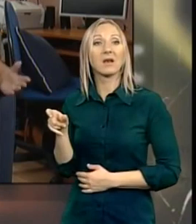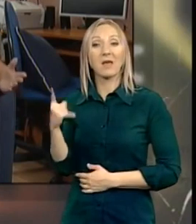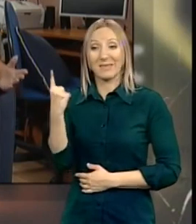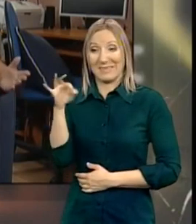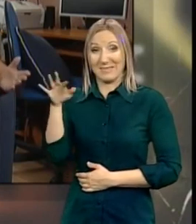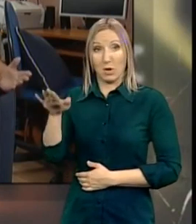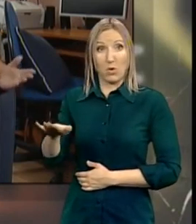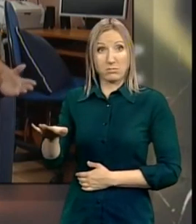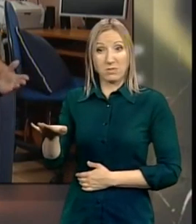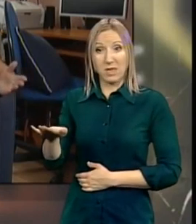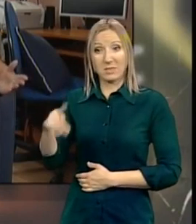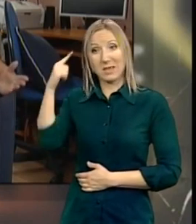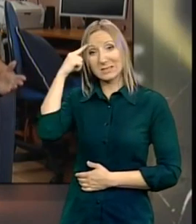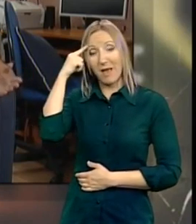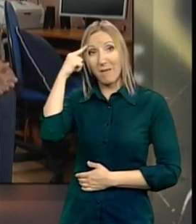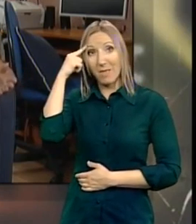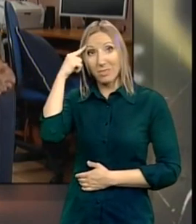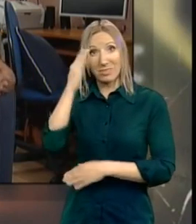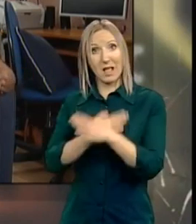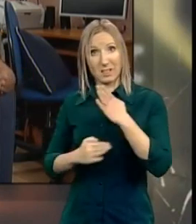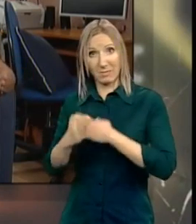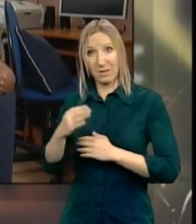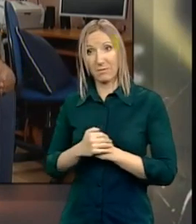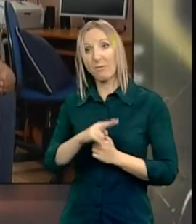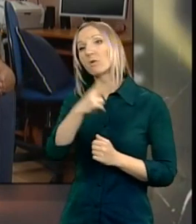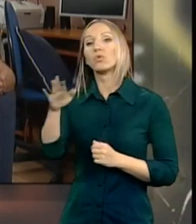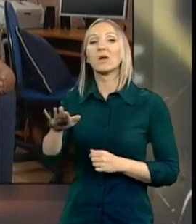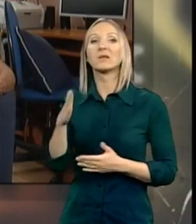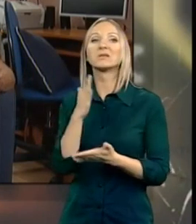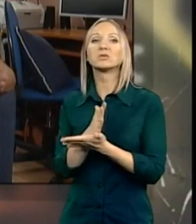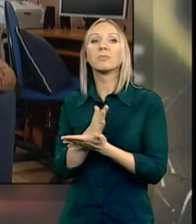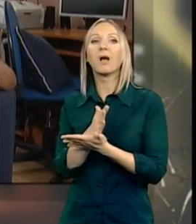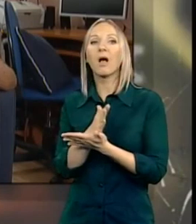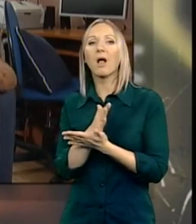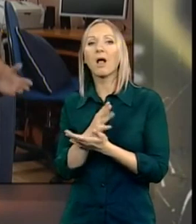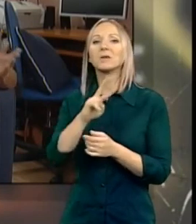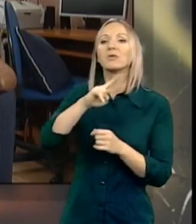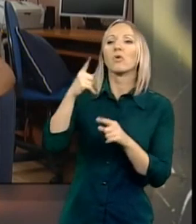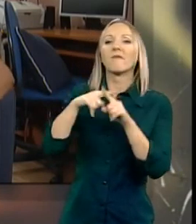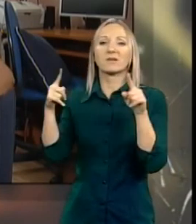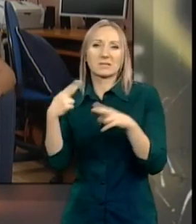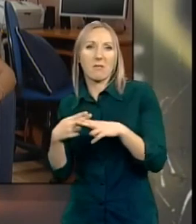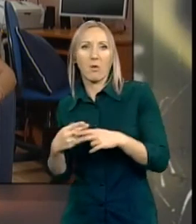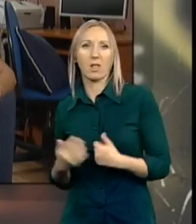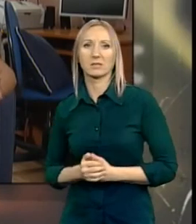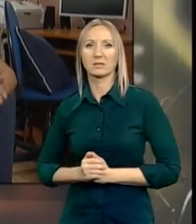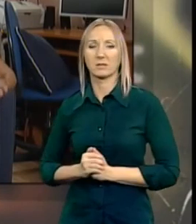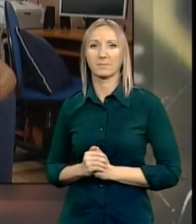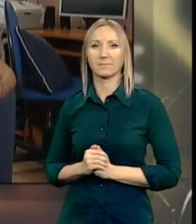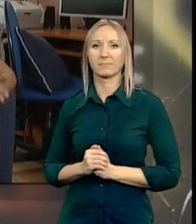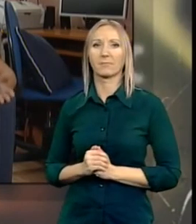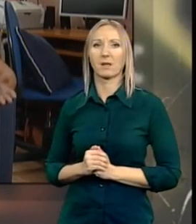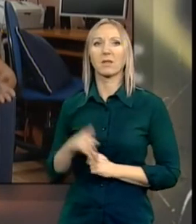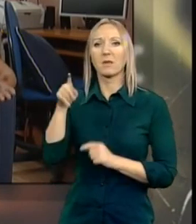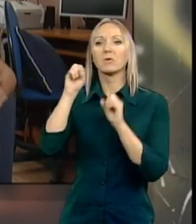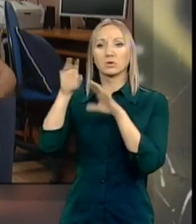jedino dijete sa mentalnim hendikepom. Ostala su bila djeca sa drugom vrstom bolešću. U stvari tamo